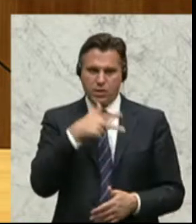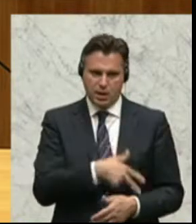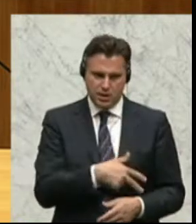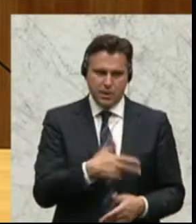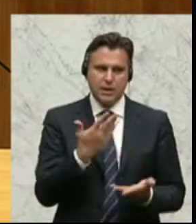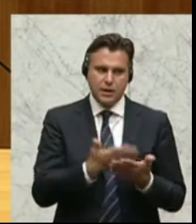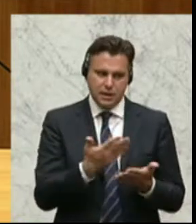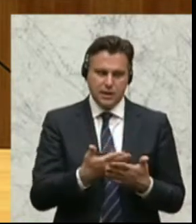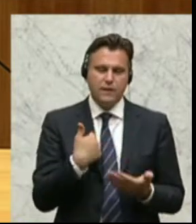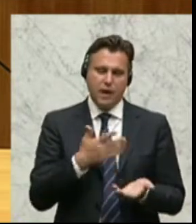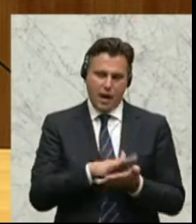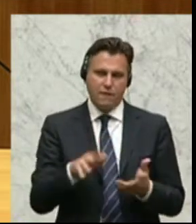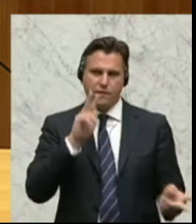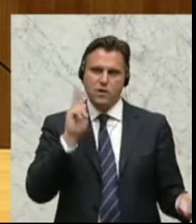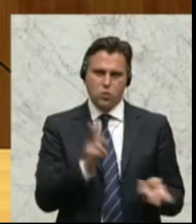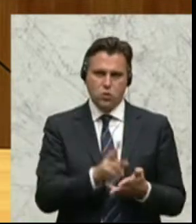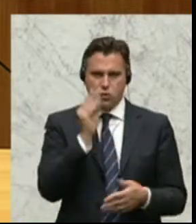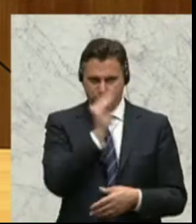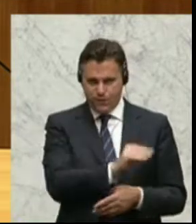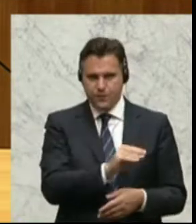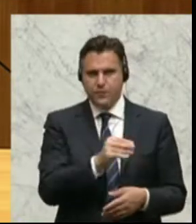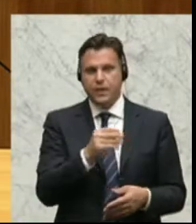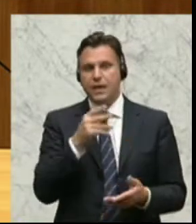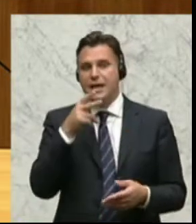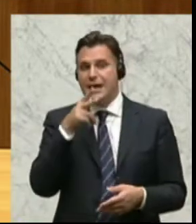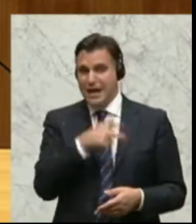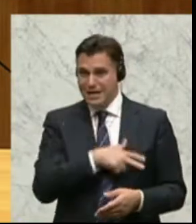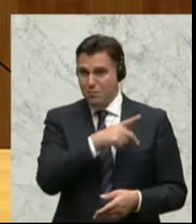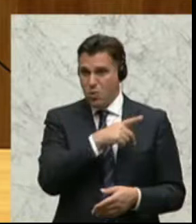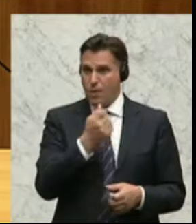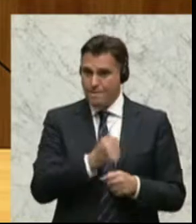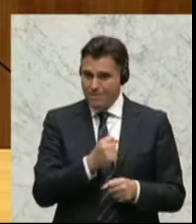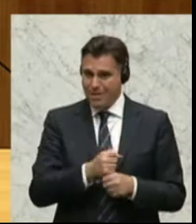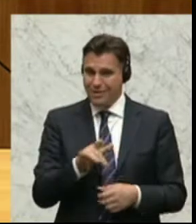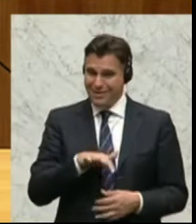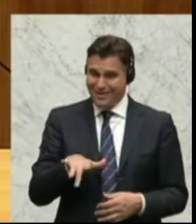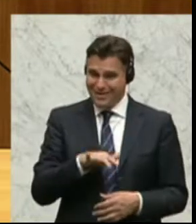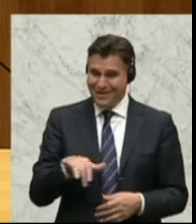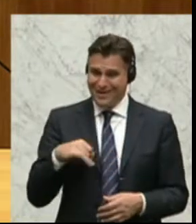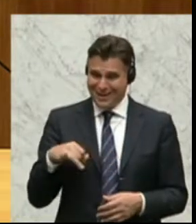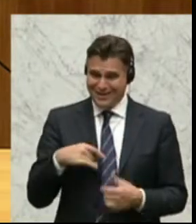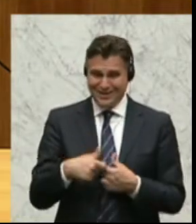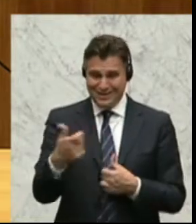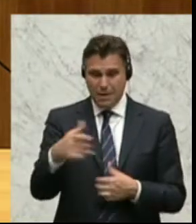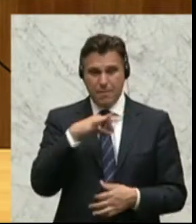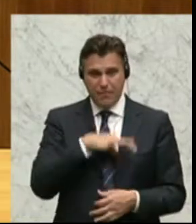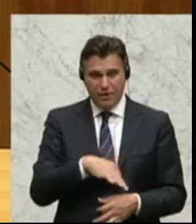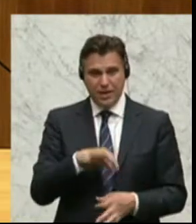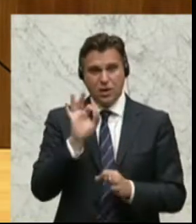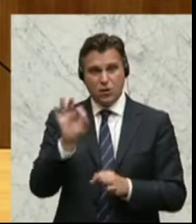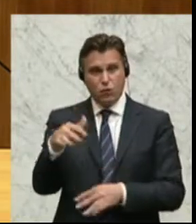und Herren. Wenn die SPÖ die Registrierkassenpflicht für die Wirte verlangt, dann verlangen die Wirte